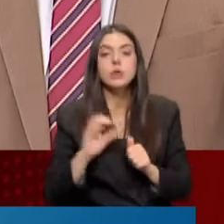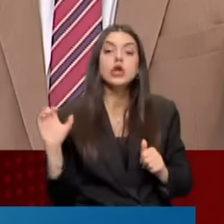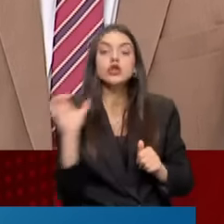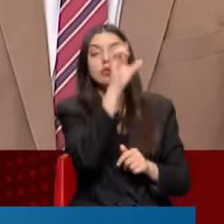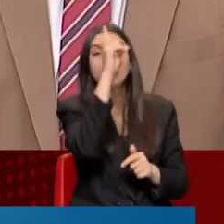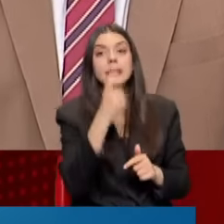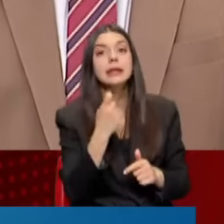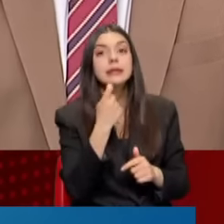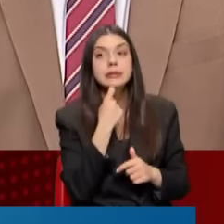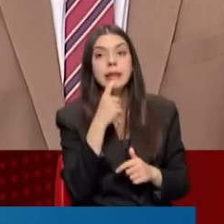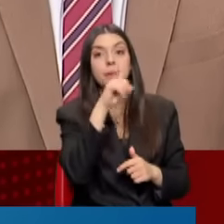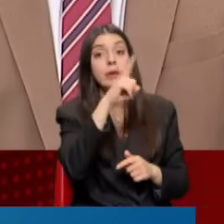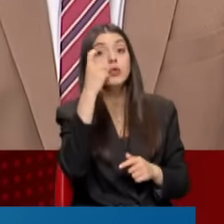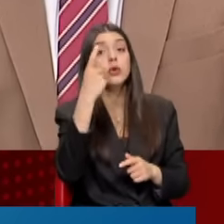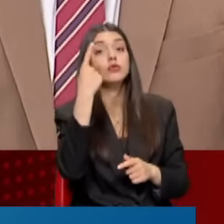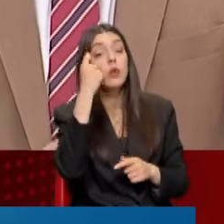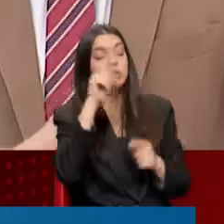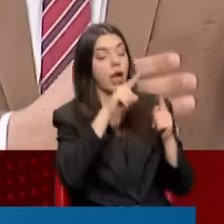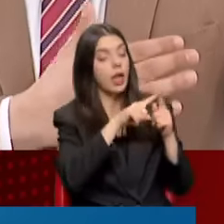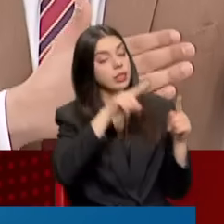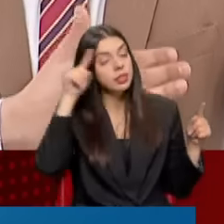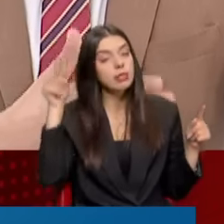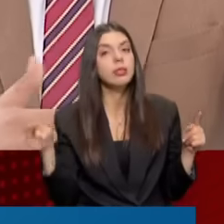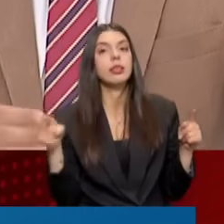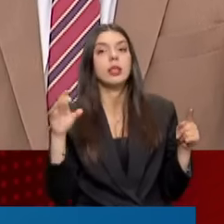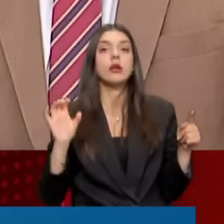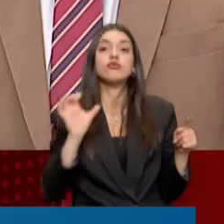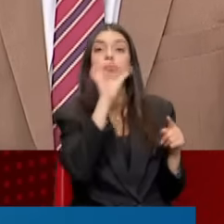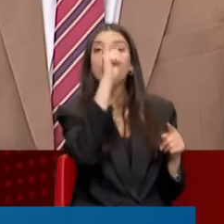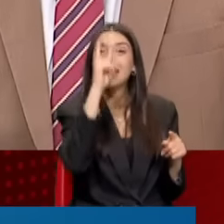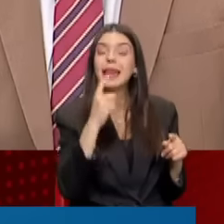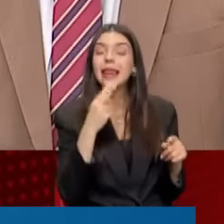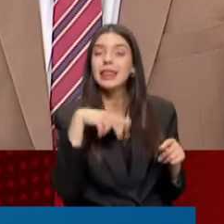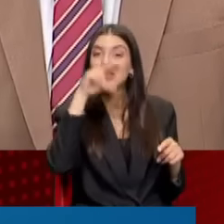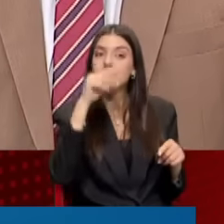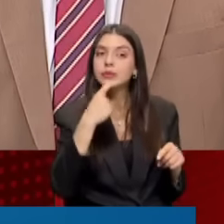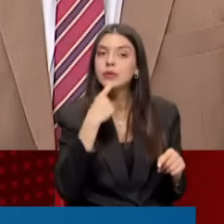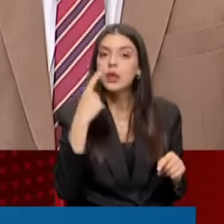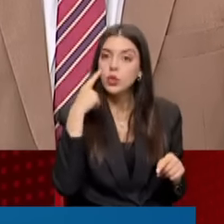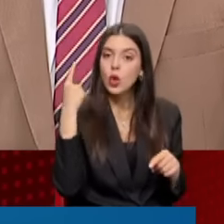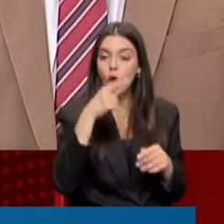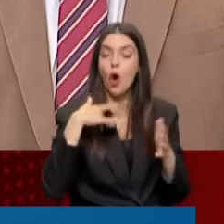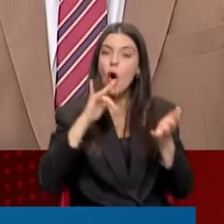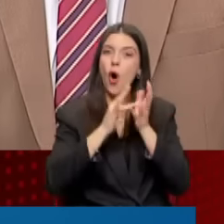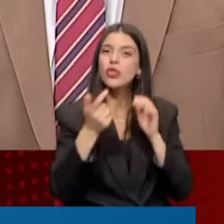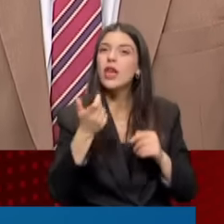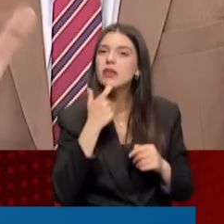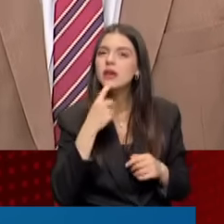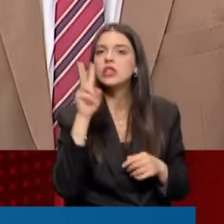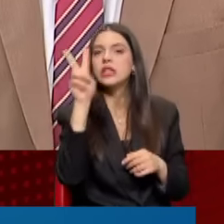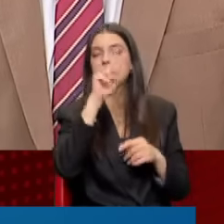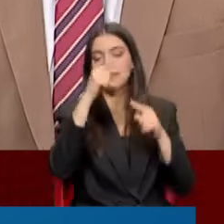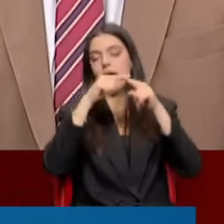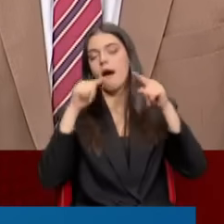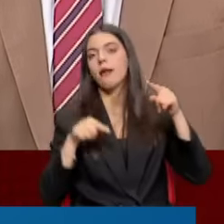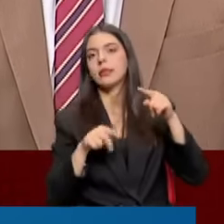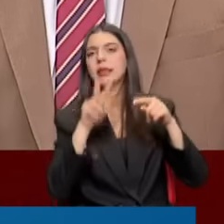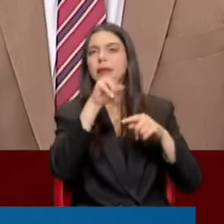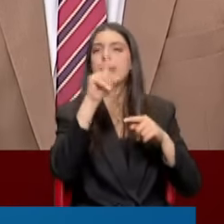yıllarından 1990'lara kadar yani Cumhuriyetin ilk 70 yılında bizim ortanca Yaşımız 20'nin altındaydı